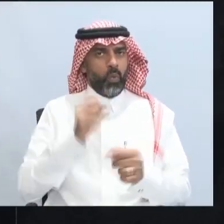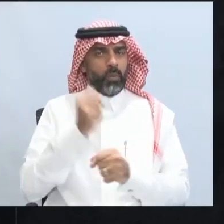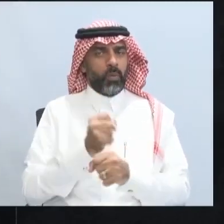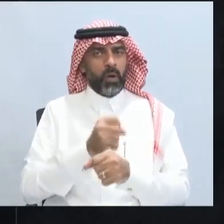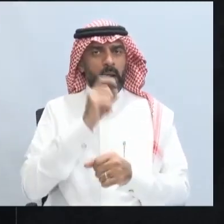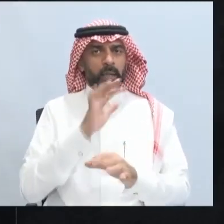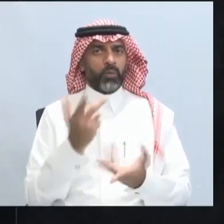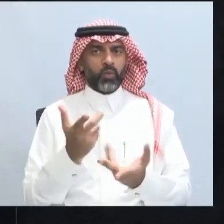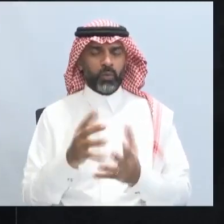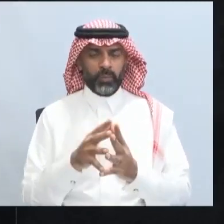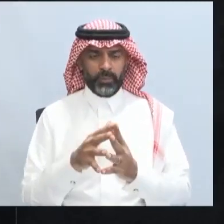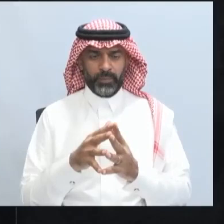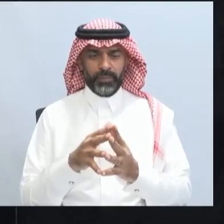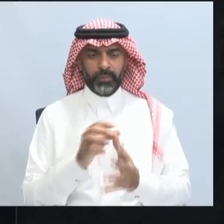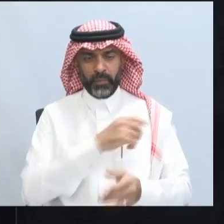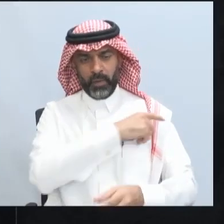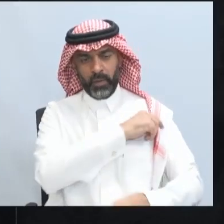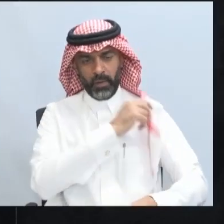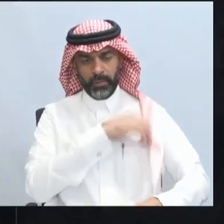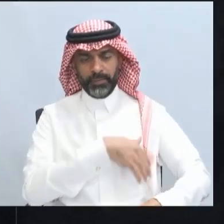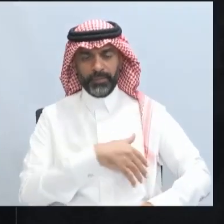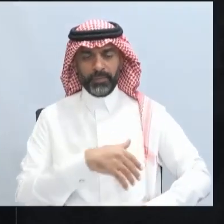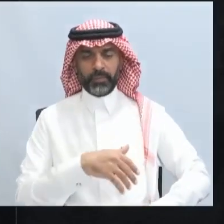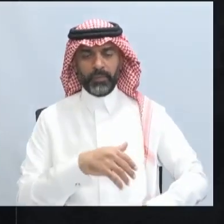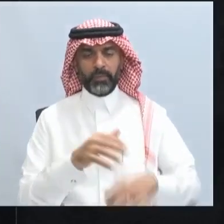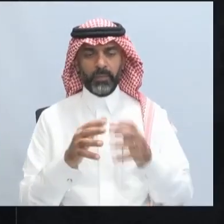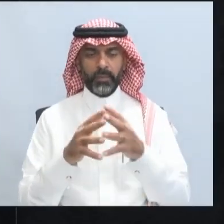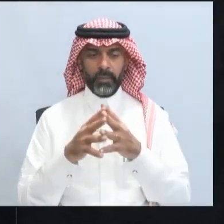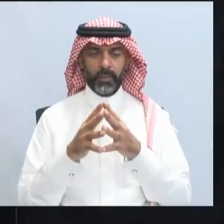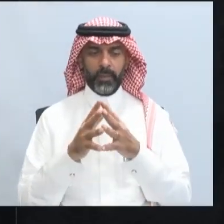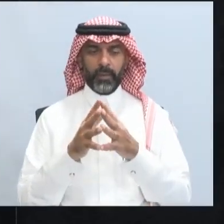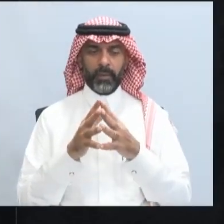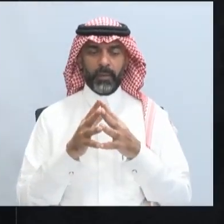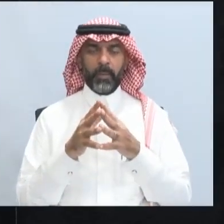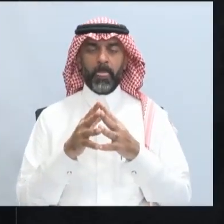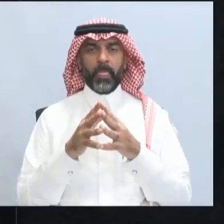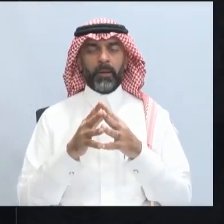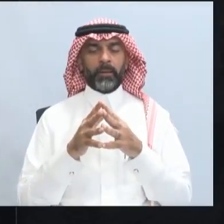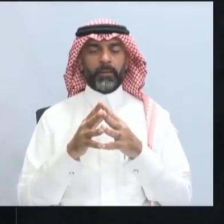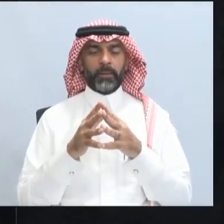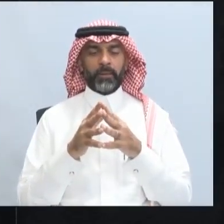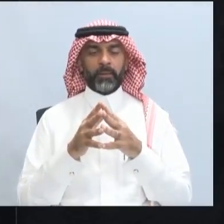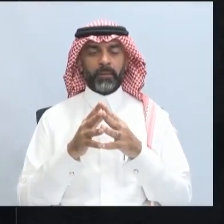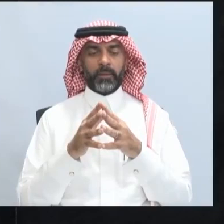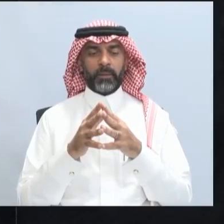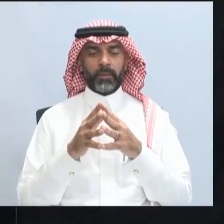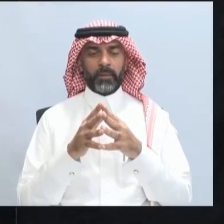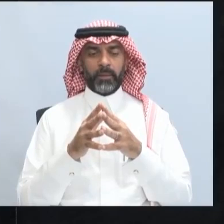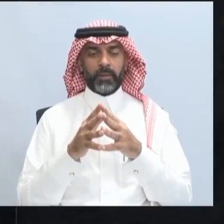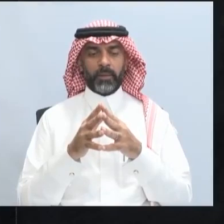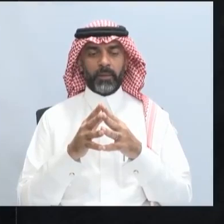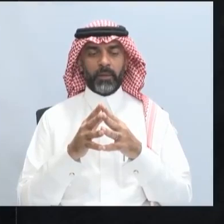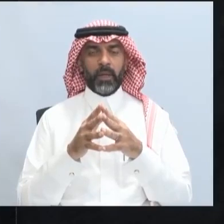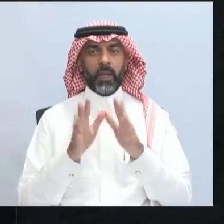ذلك وولاده الشخص الطبيعي فبينا ذلك فانها هناك فرق بينها وبين من الشخص